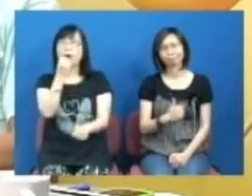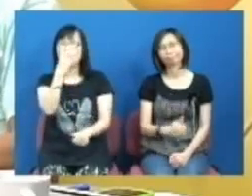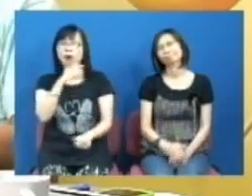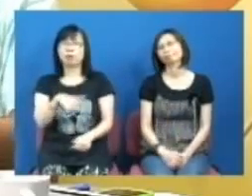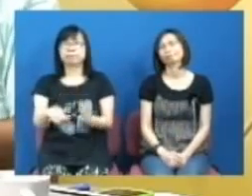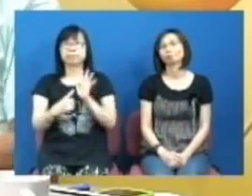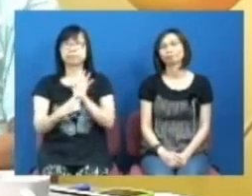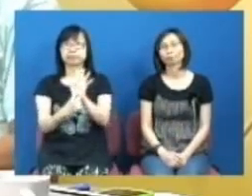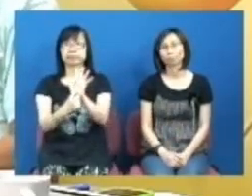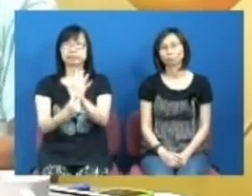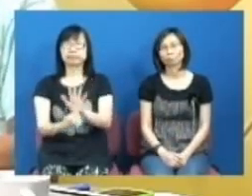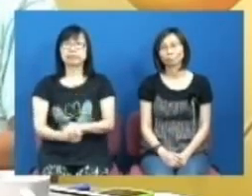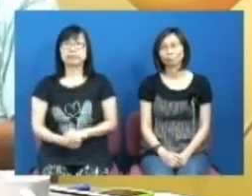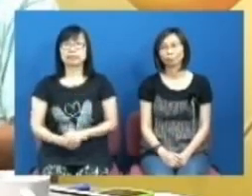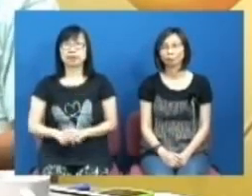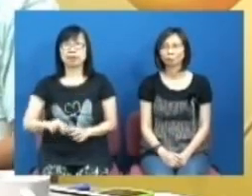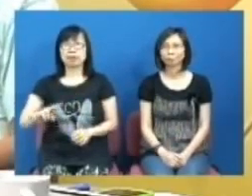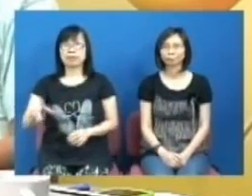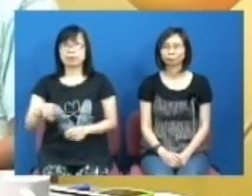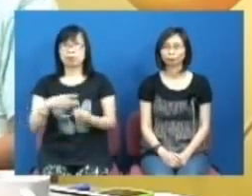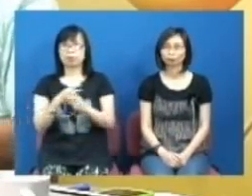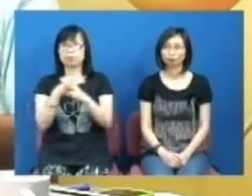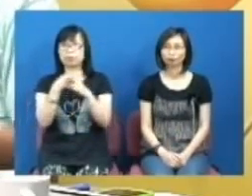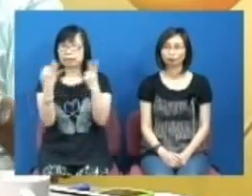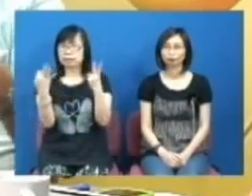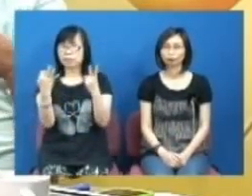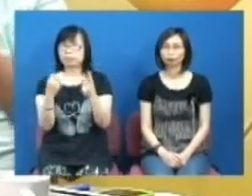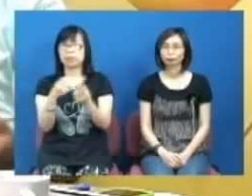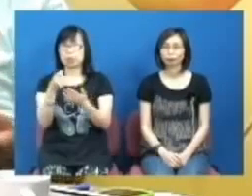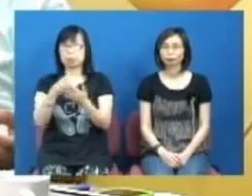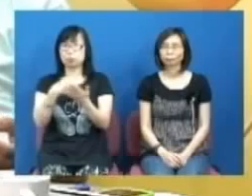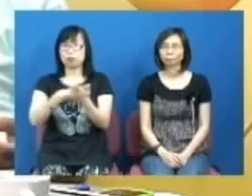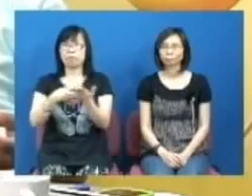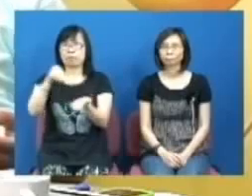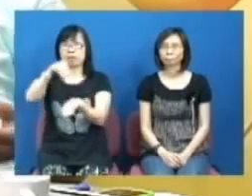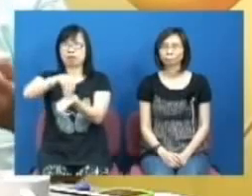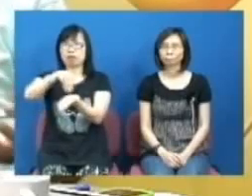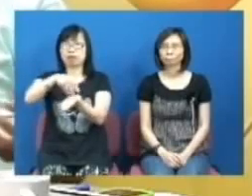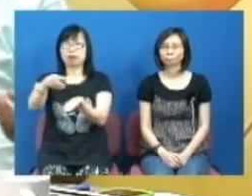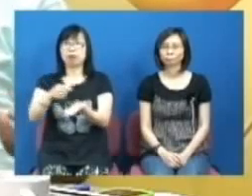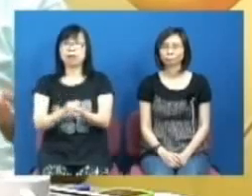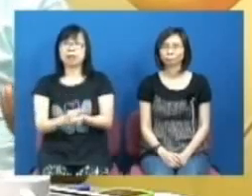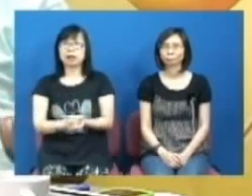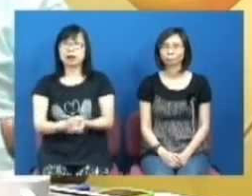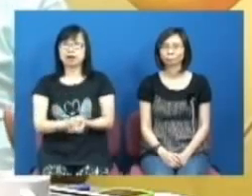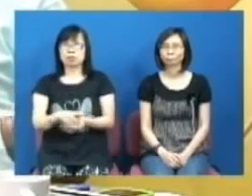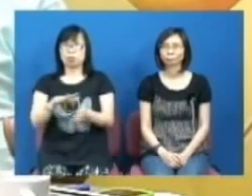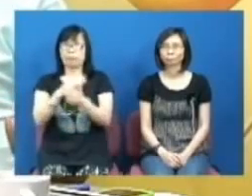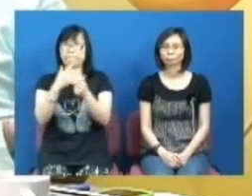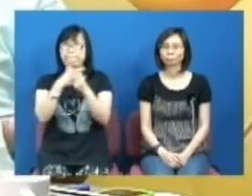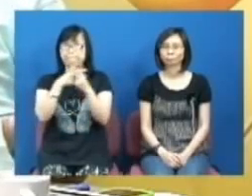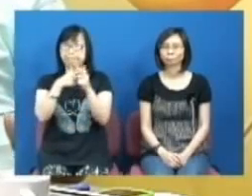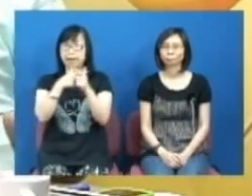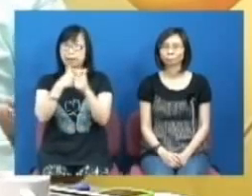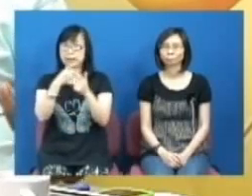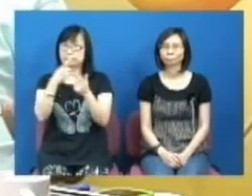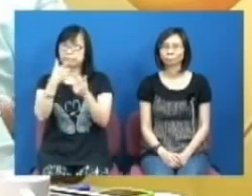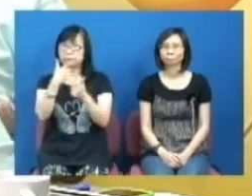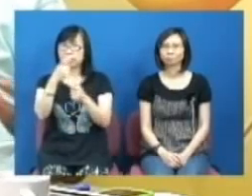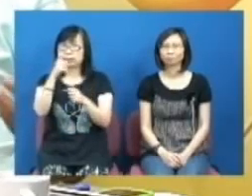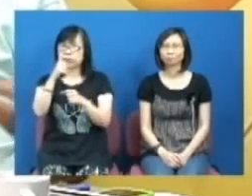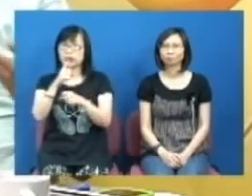嘅例，調翻轉咁講，講翻廿三條。當廿三條一立咗法之後，即是話八九年嘅愛